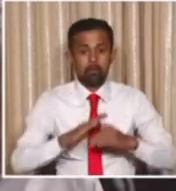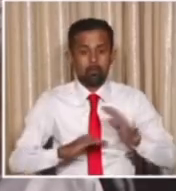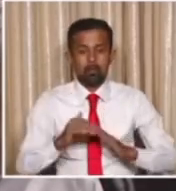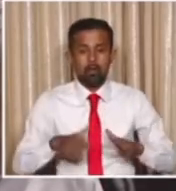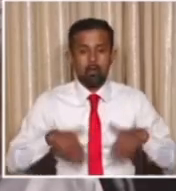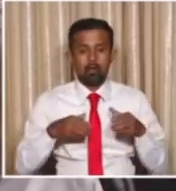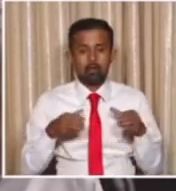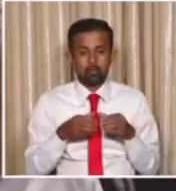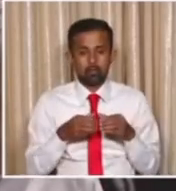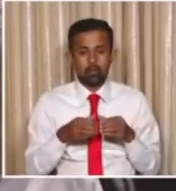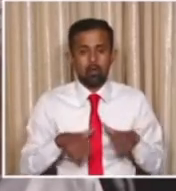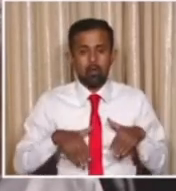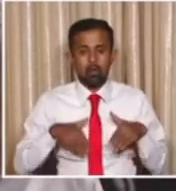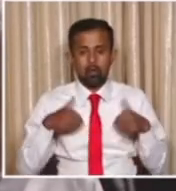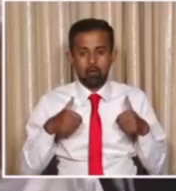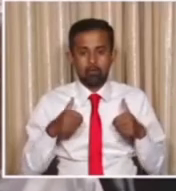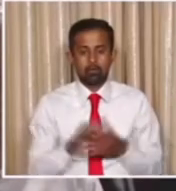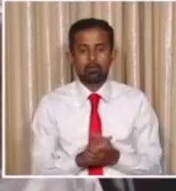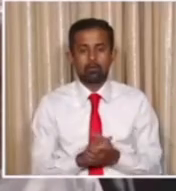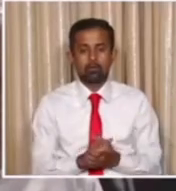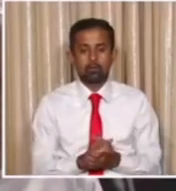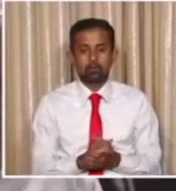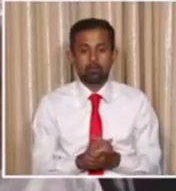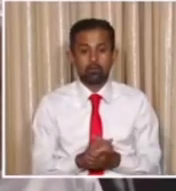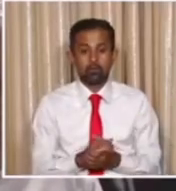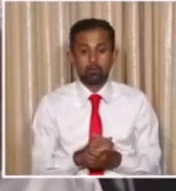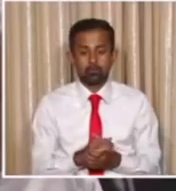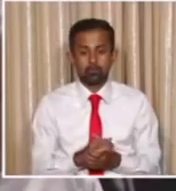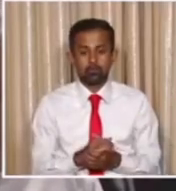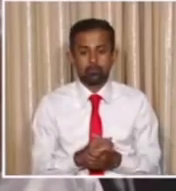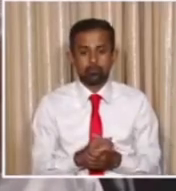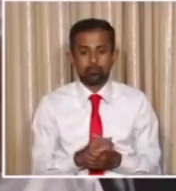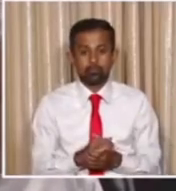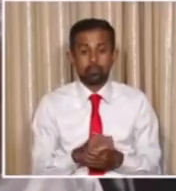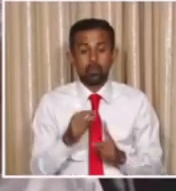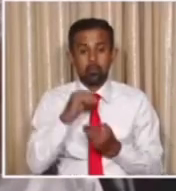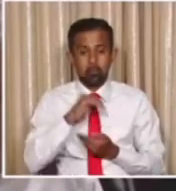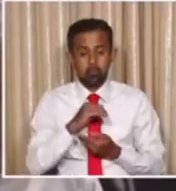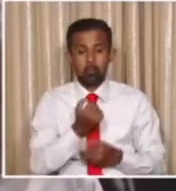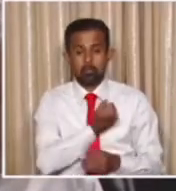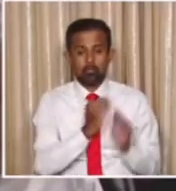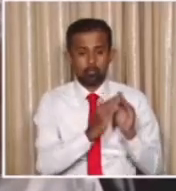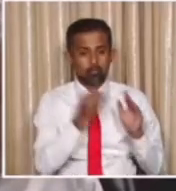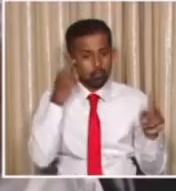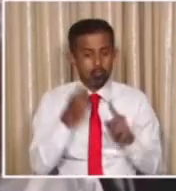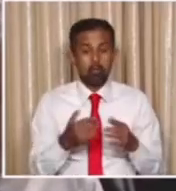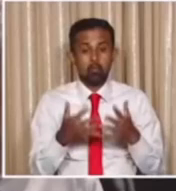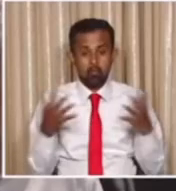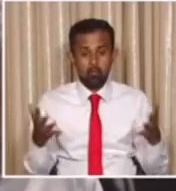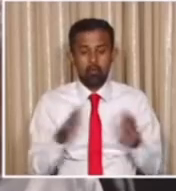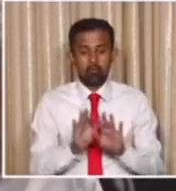සෞඛ්‍ය අංශයෙන් විතරක් සෞඛ්‍ය කරුණාකර ඔබතුමාගේ ප්‍රශ්න අහන්න විතරක් ගන්න බැරි ඒ පෞද්ගලික අංශයේ රෝහල් සම්බන්ධව මීට වඩා